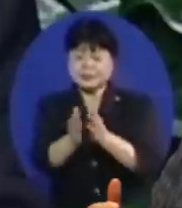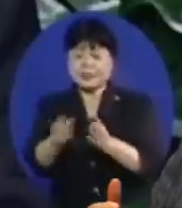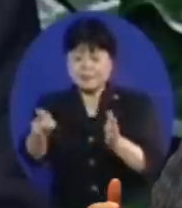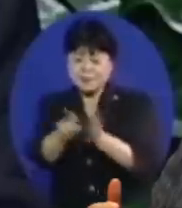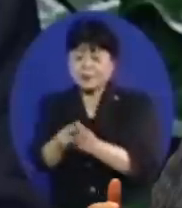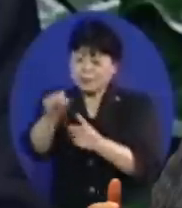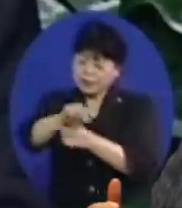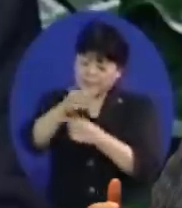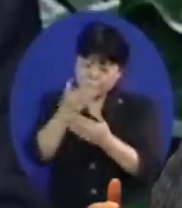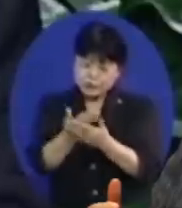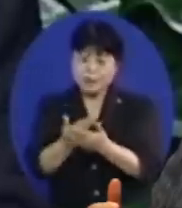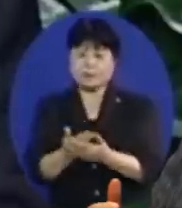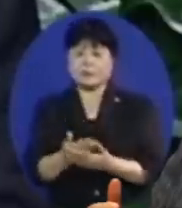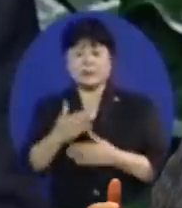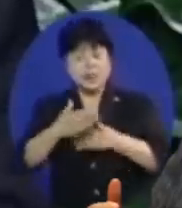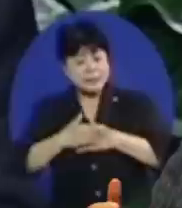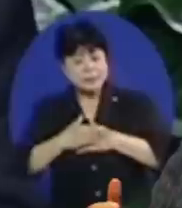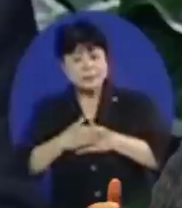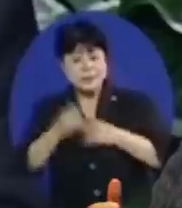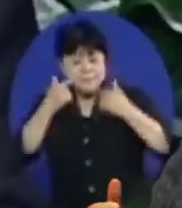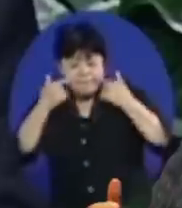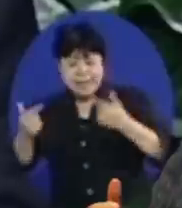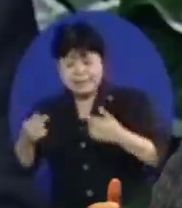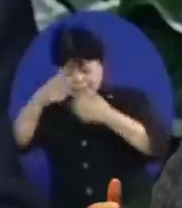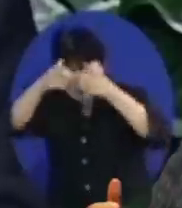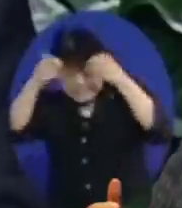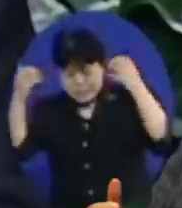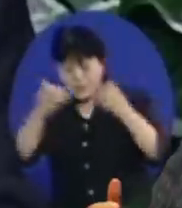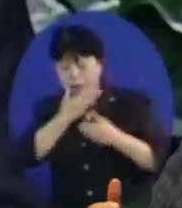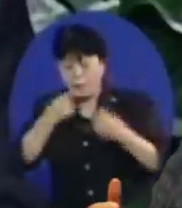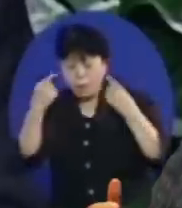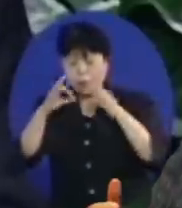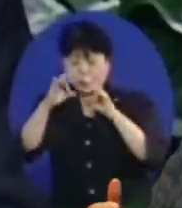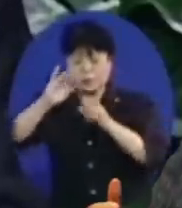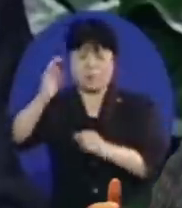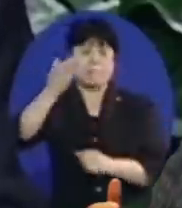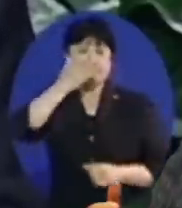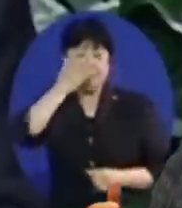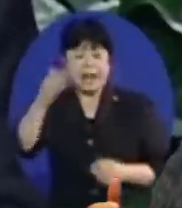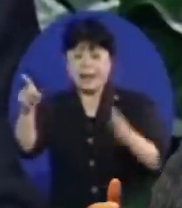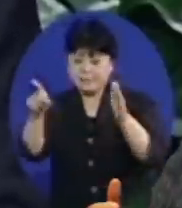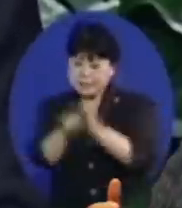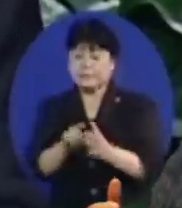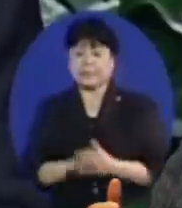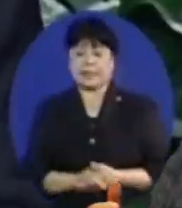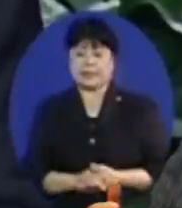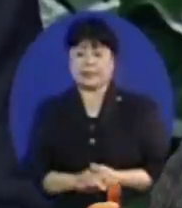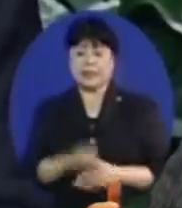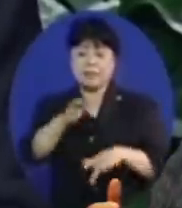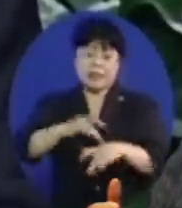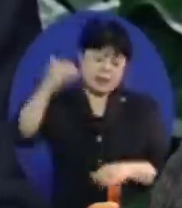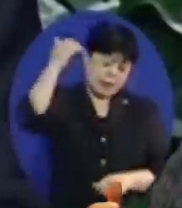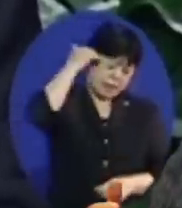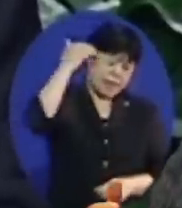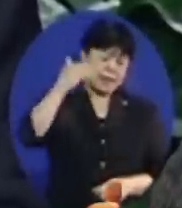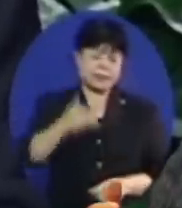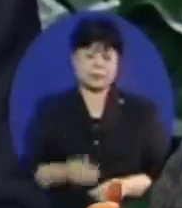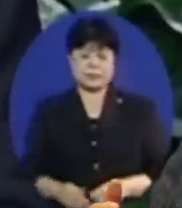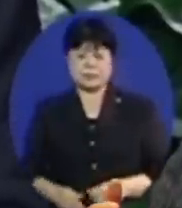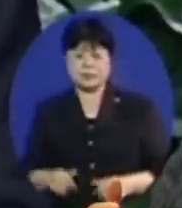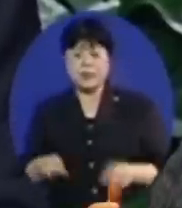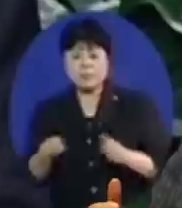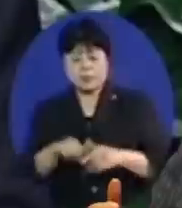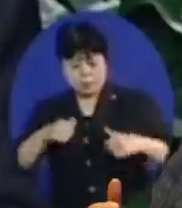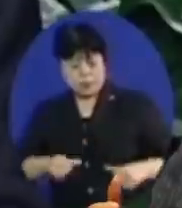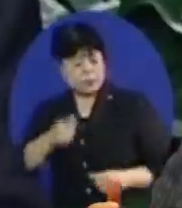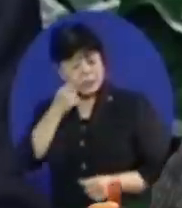믿음을 주십시오. 나는 반드시 인도에 복음이 증거될 줄 믿습니다. 그 마귀가 회방하는 것이니 믿음을 포기할 수